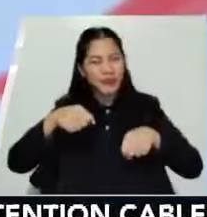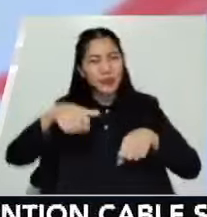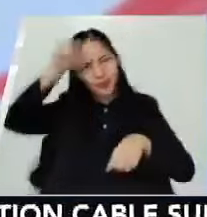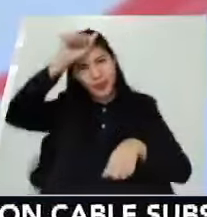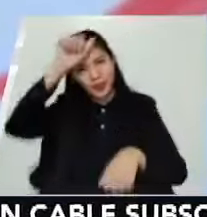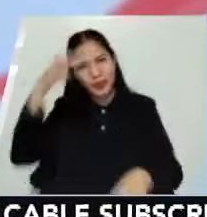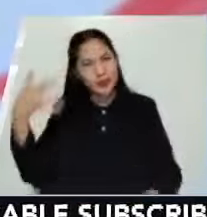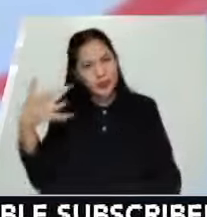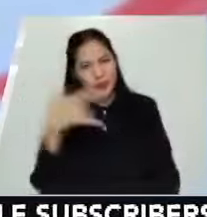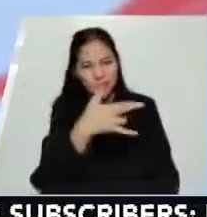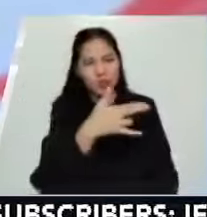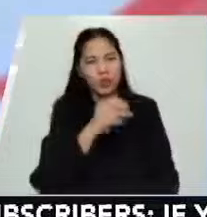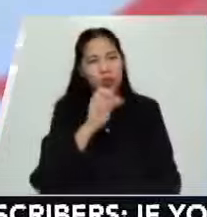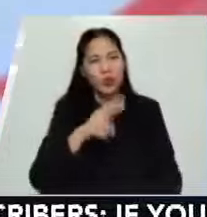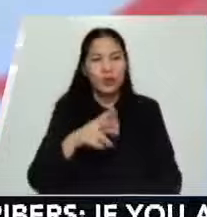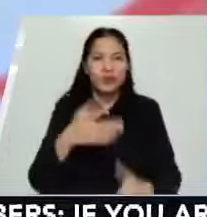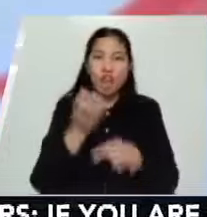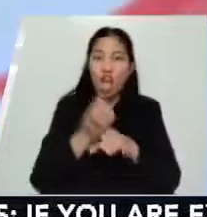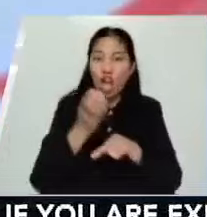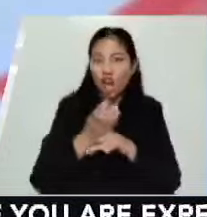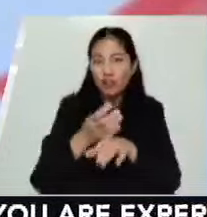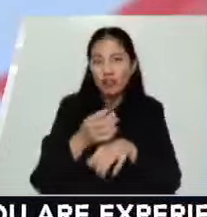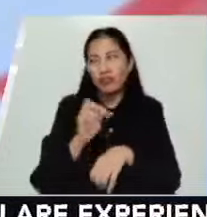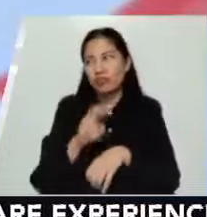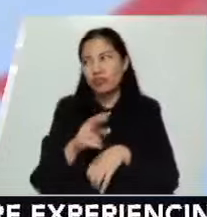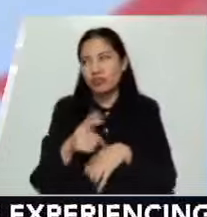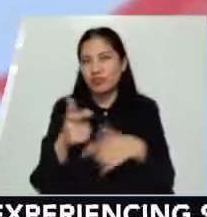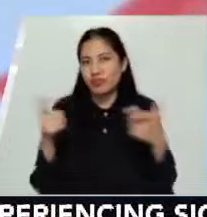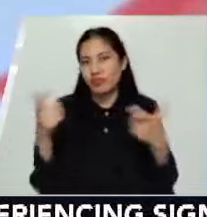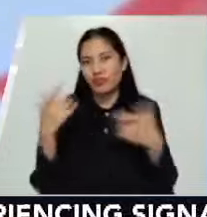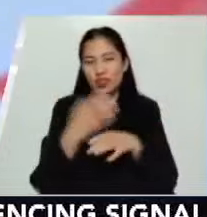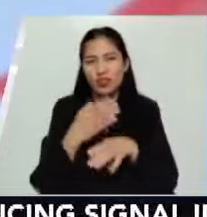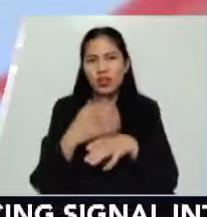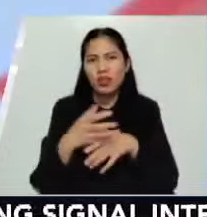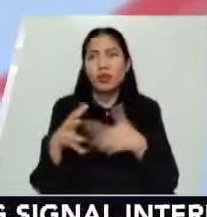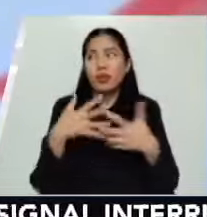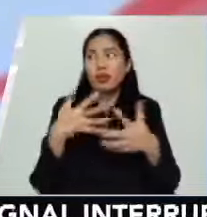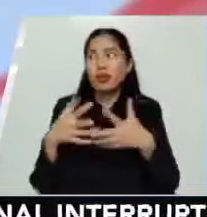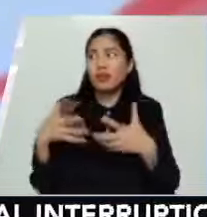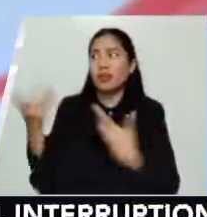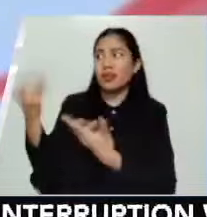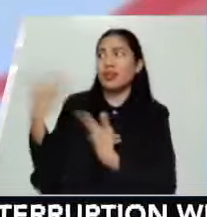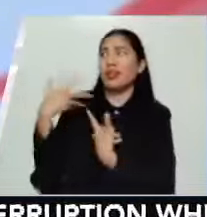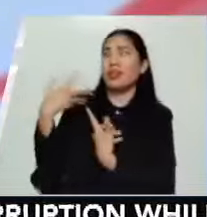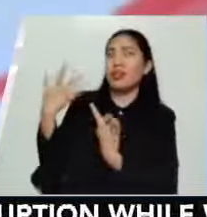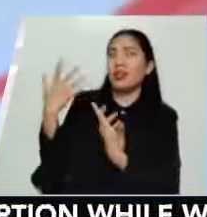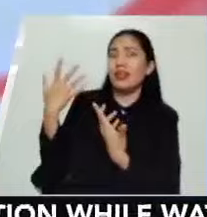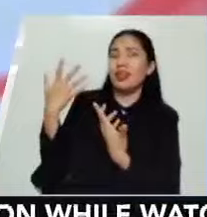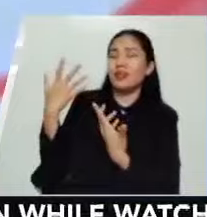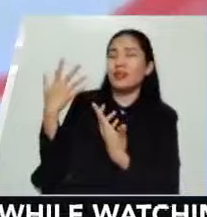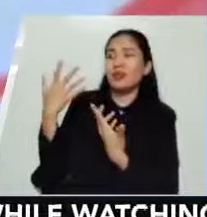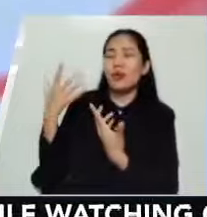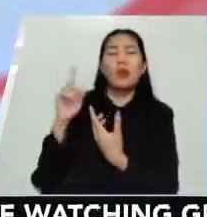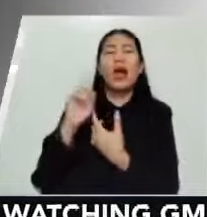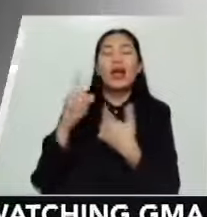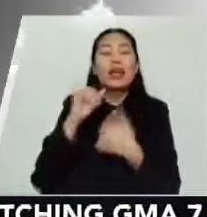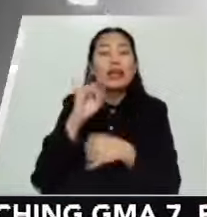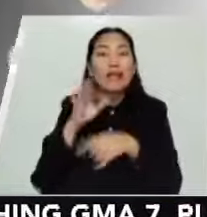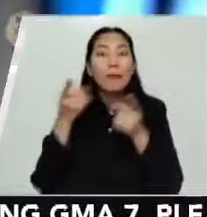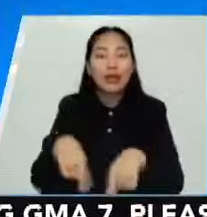yung sasakyan. E paano kung hindi ka naisakay at naiwan ka pa nito? Balitang hatid ni Maki Pulido.